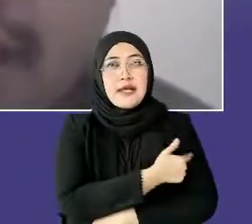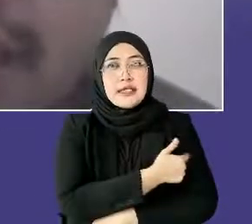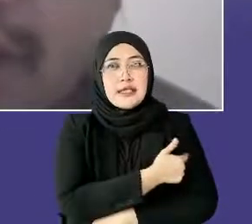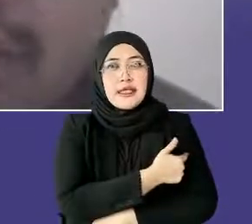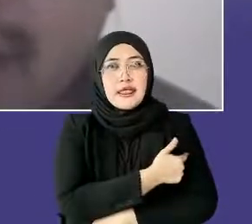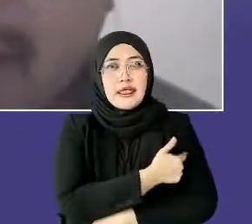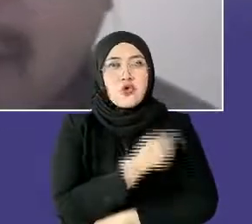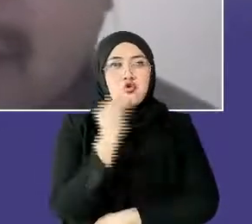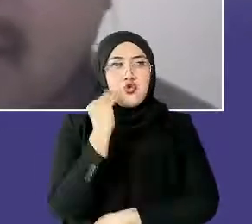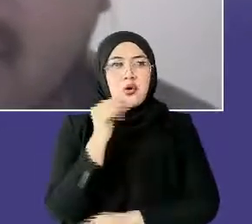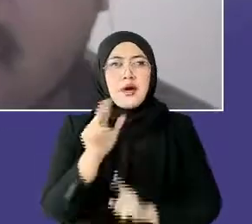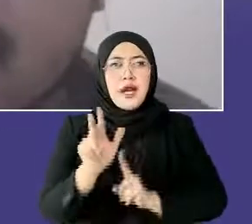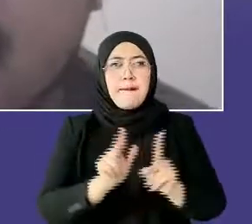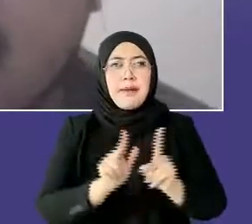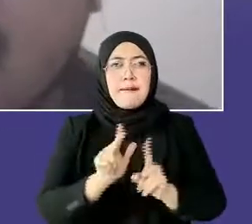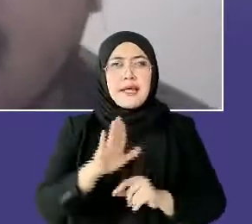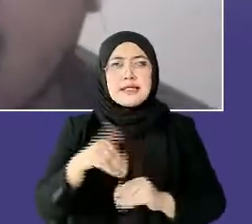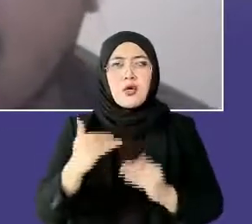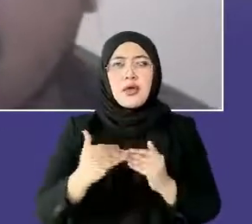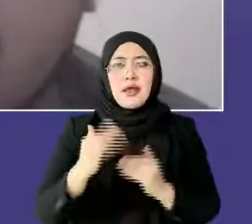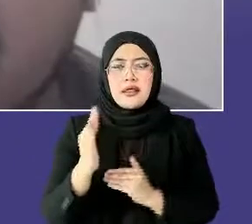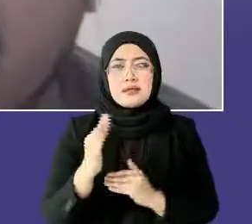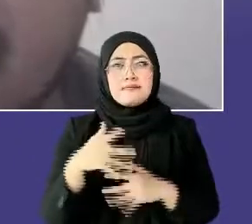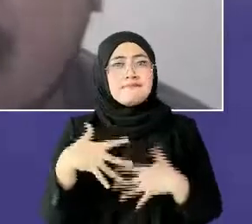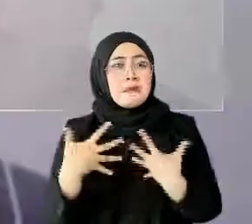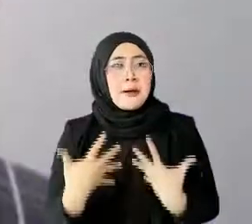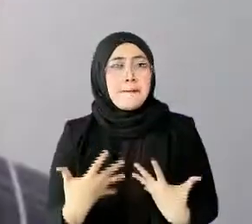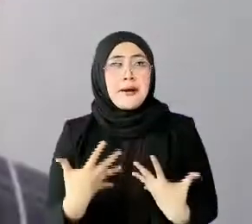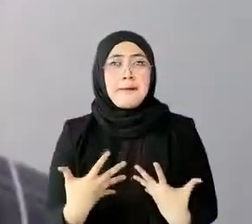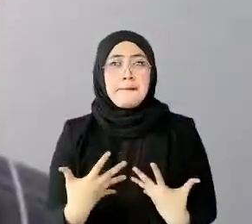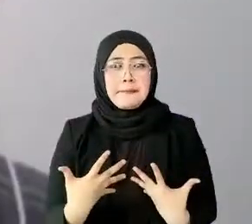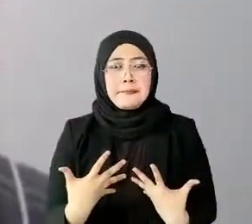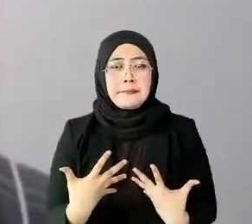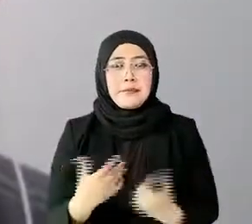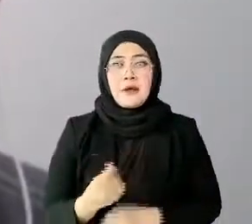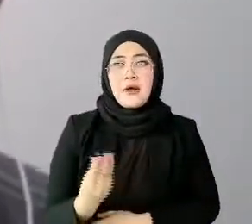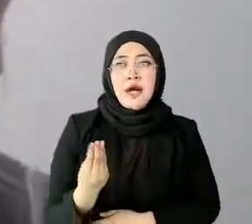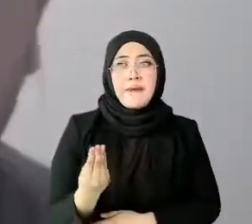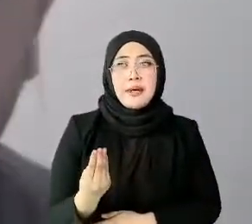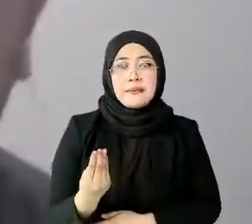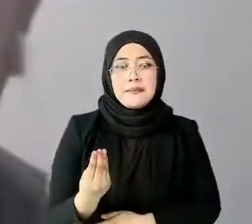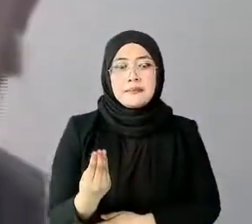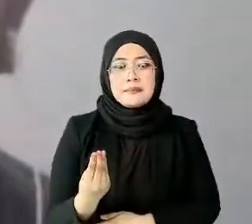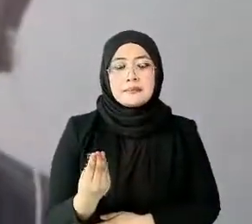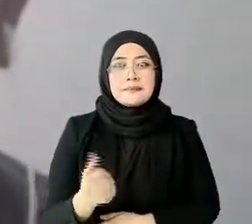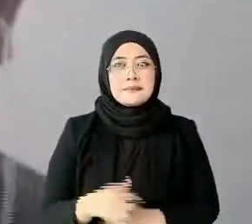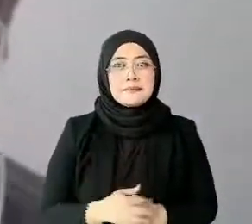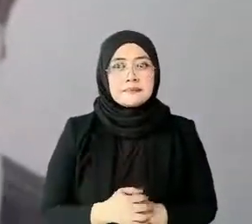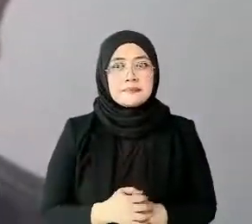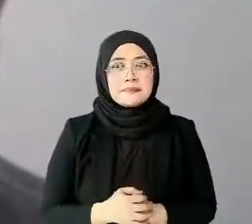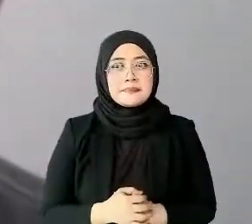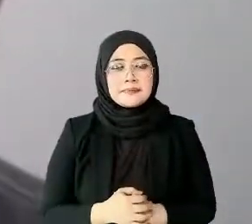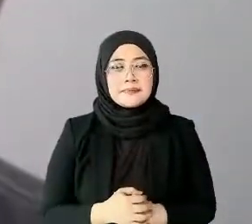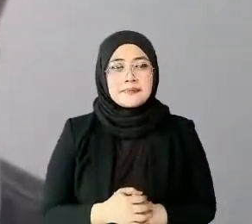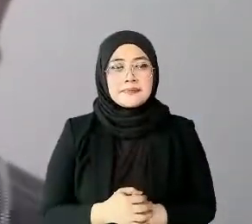tabel 18 tahun usia 18 tahun itu Nah itu apakah kapan akan dijadikan